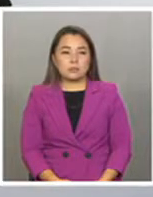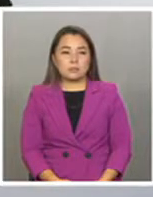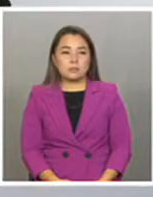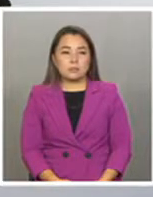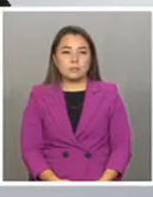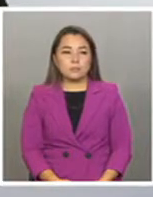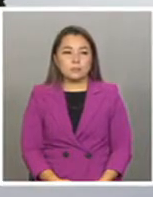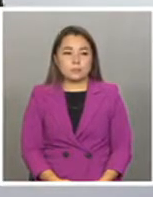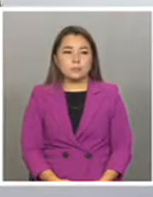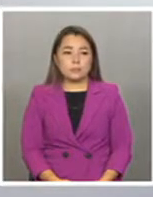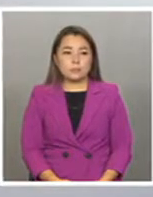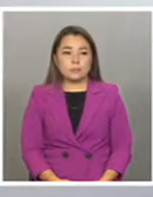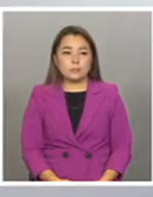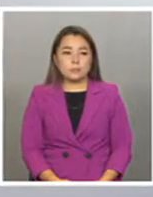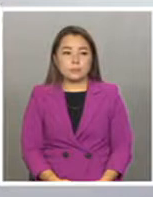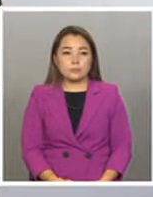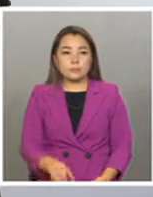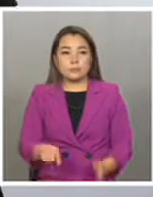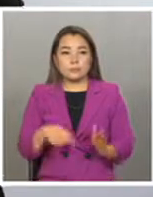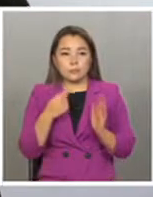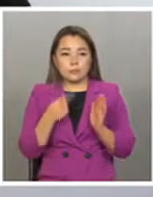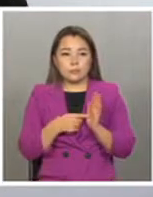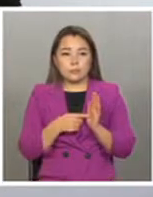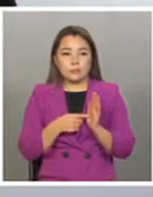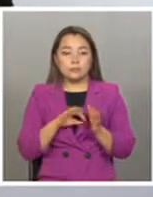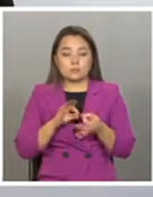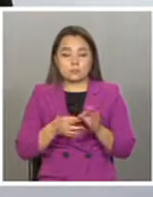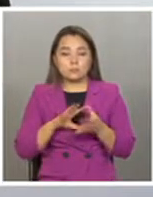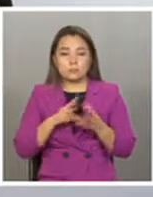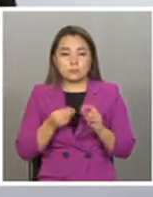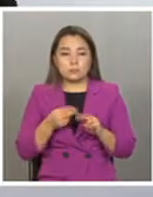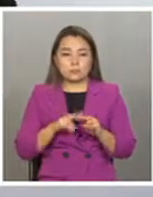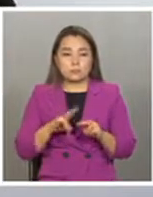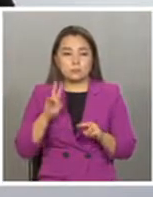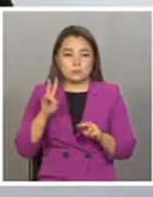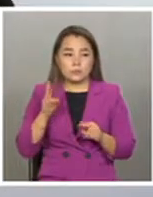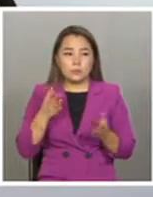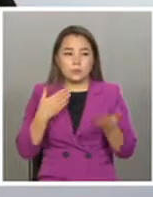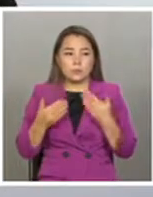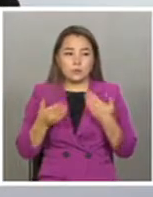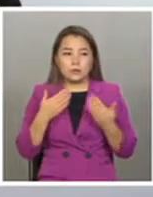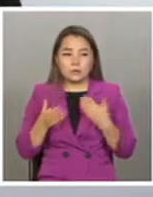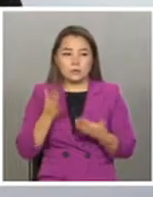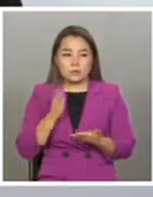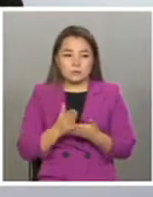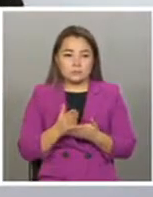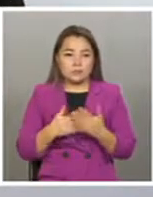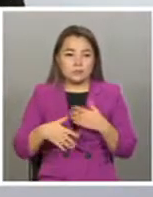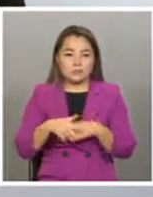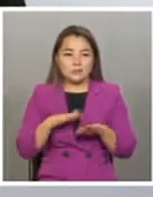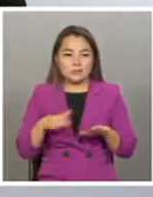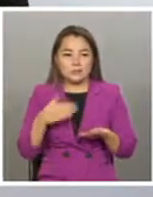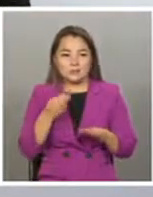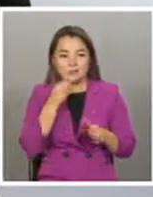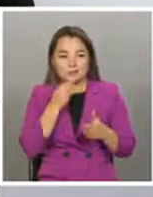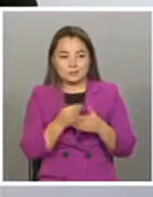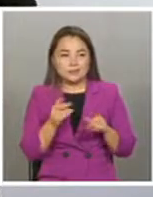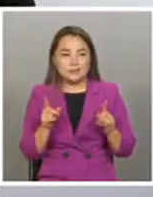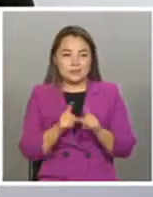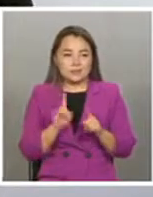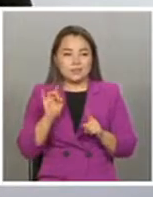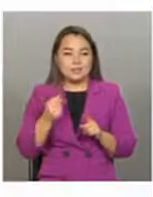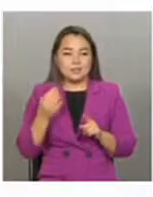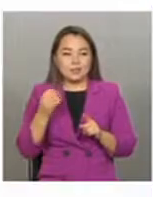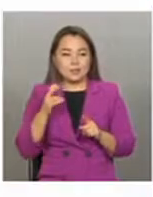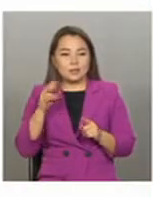Сонымен бұл сұрақтың жауабы, M-нің N-ге қатынасы түрінде жазуға болатын сандар рационал сандар